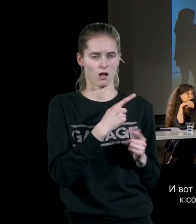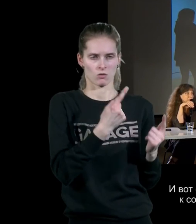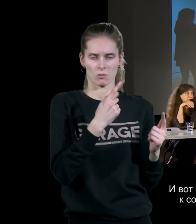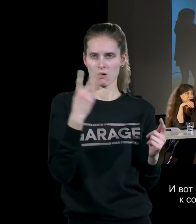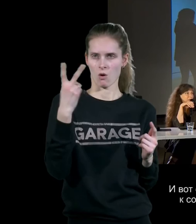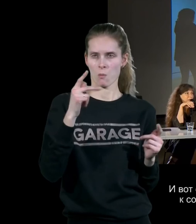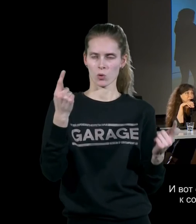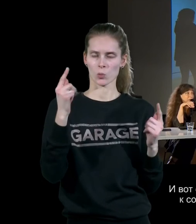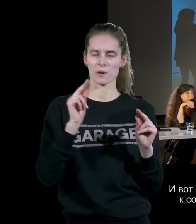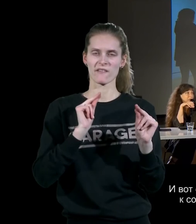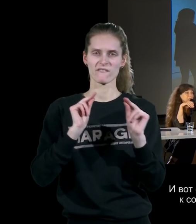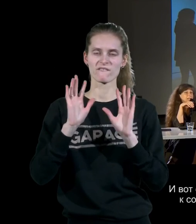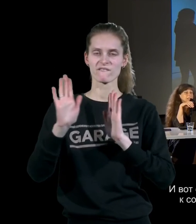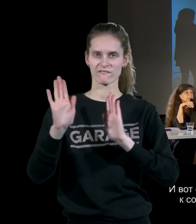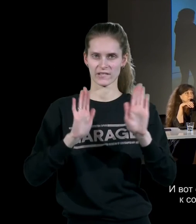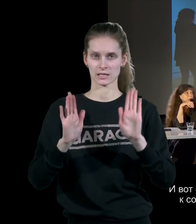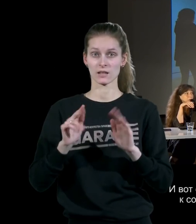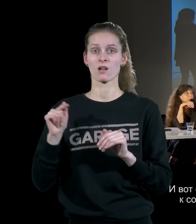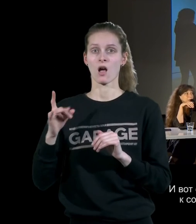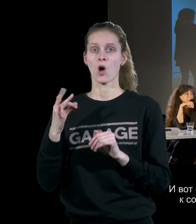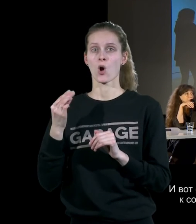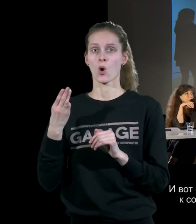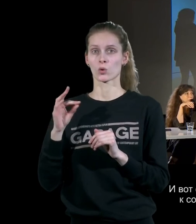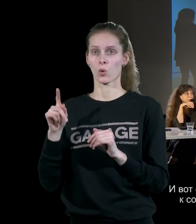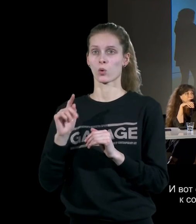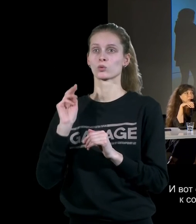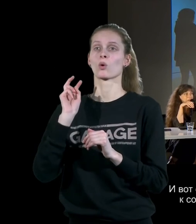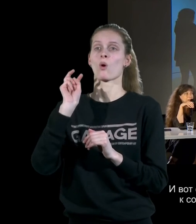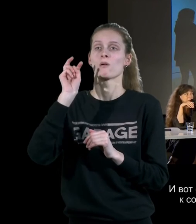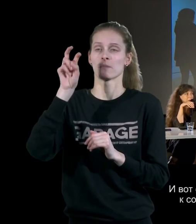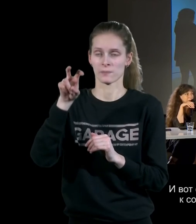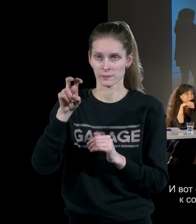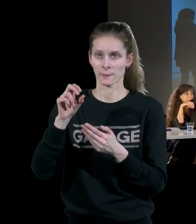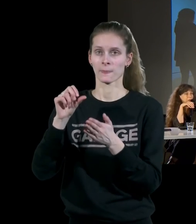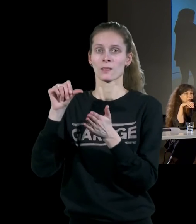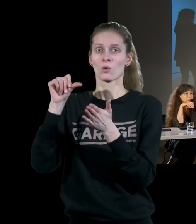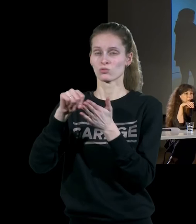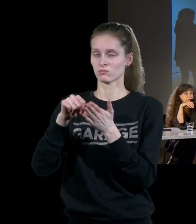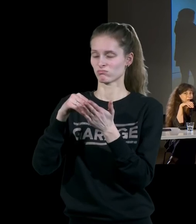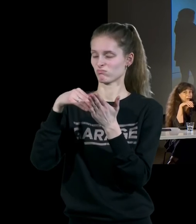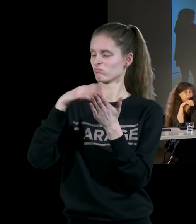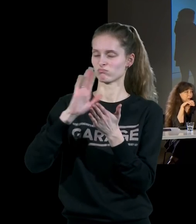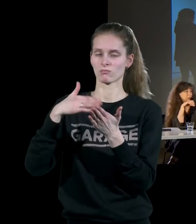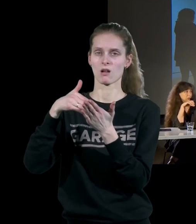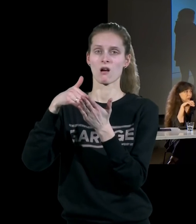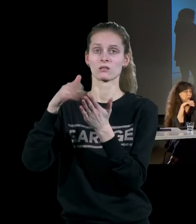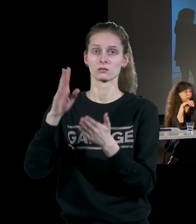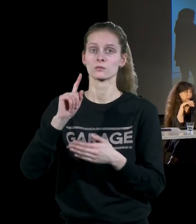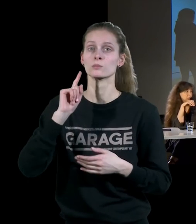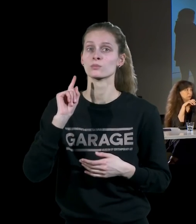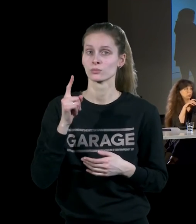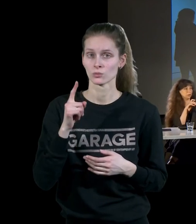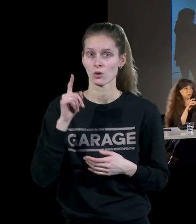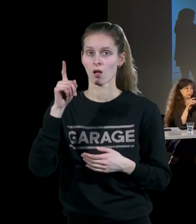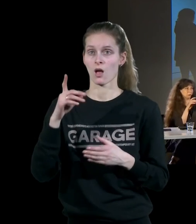приглашали принять участие в этой выставке, не знаю, к сожалению, какого года, и он отказался в ней участвовать, потому что ему не хотелось отдавать свою работу,